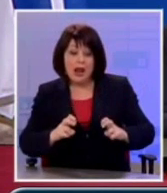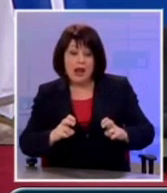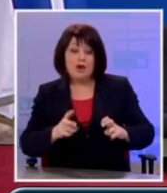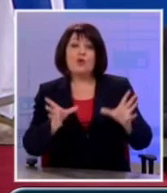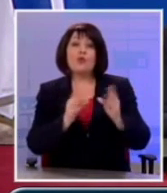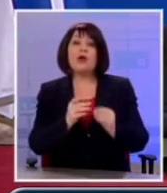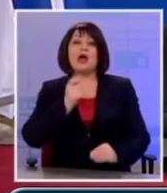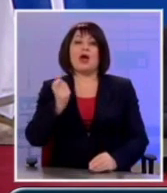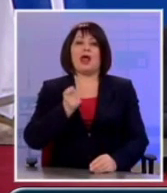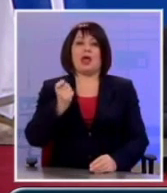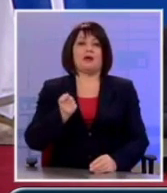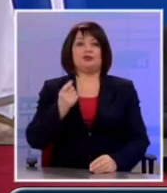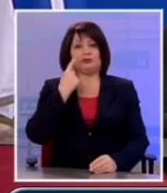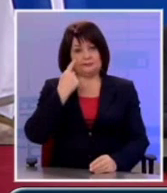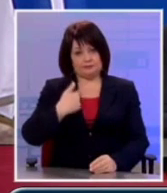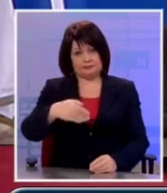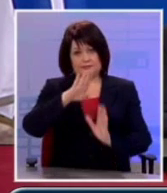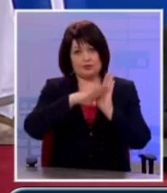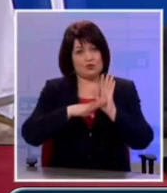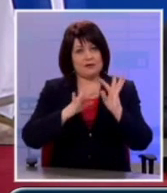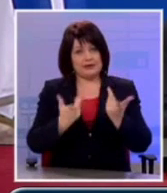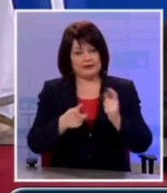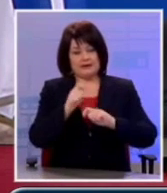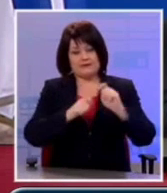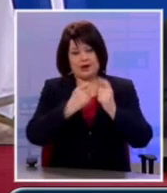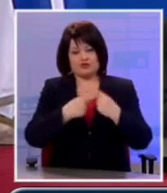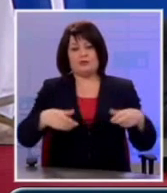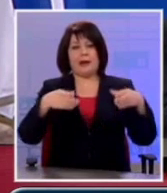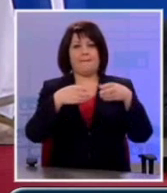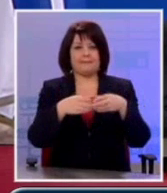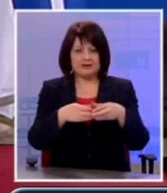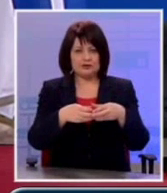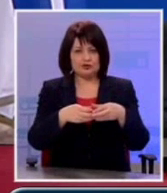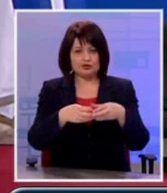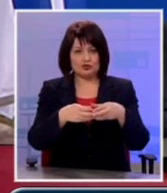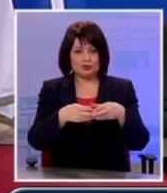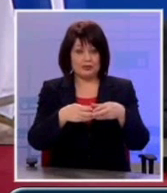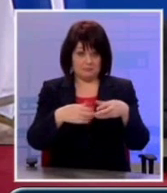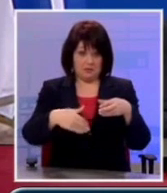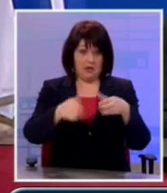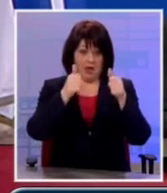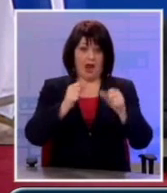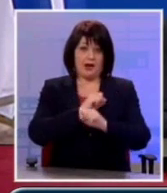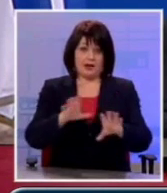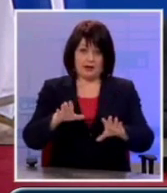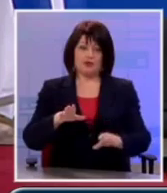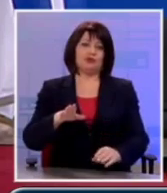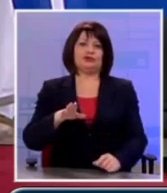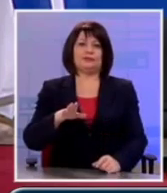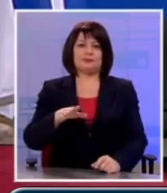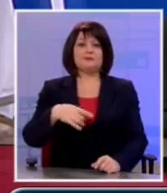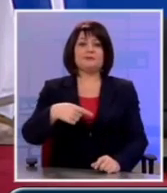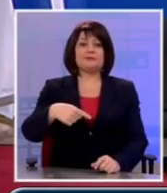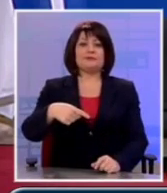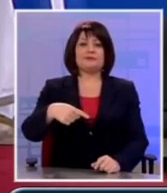Ο προγραμματισμός είναι η συγκρότηση της Επιτροπής αυτής να ανακοινωθεί στην εβδομάδα που